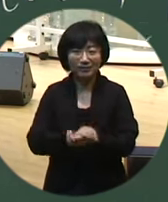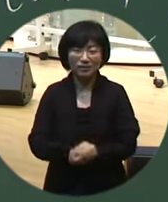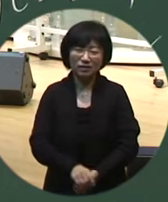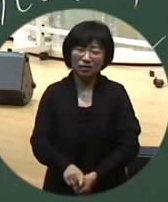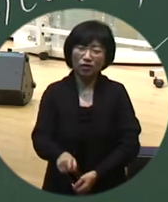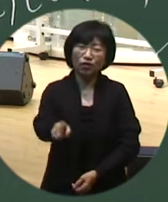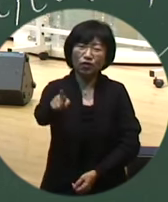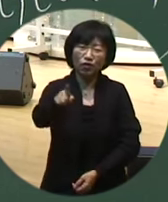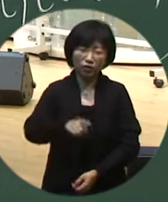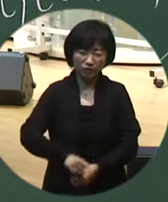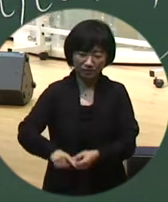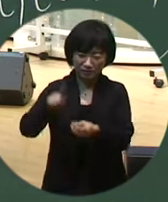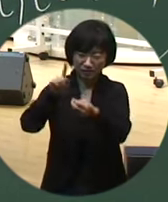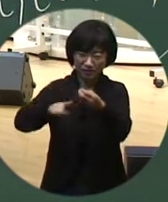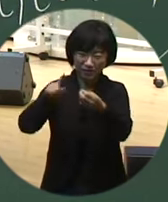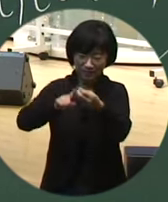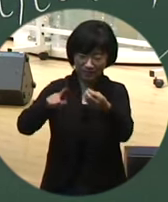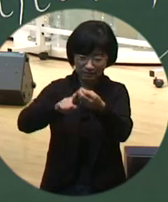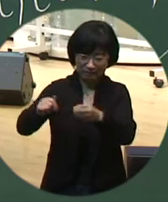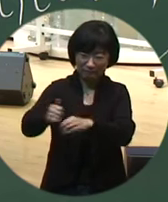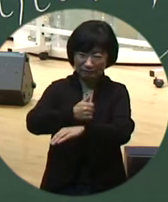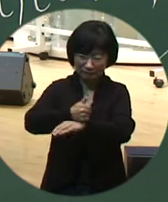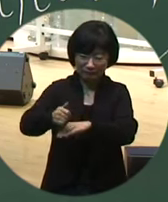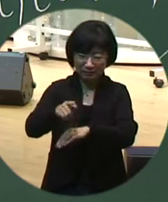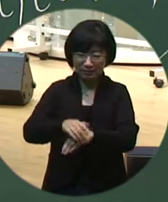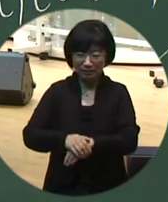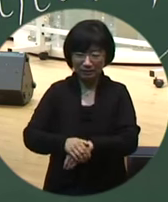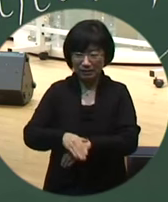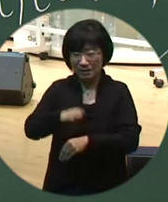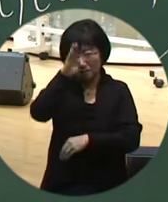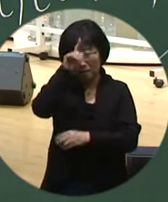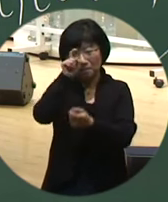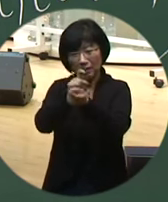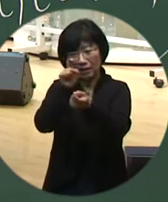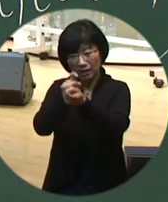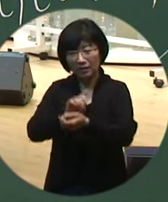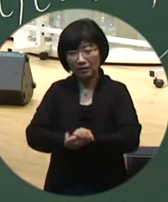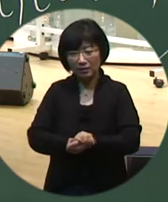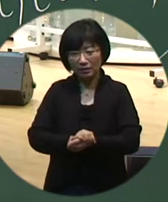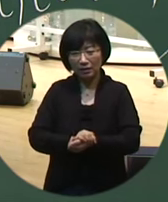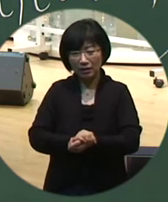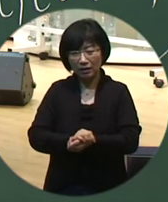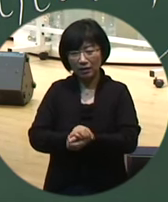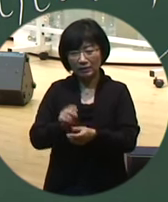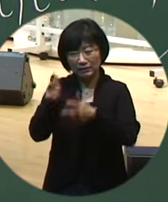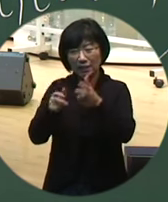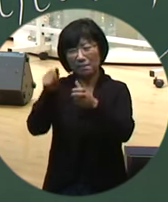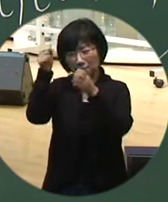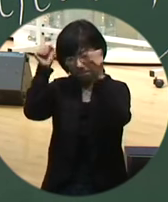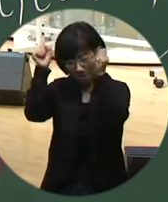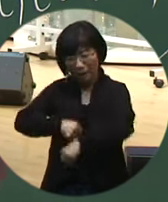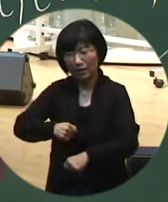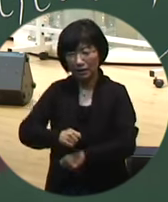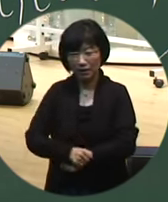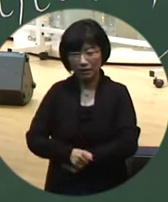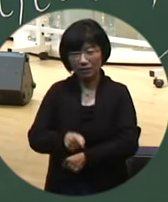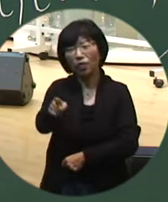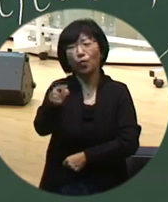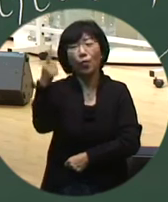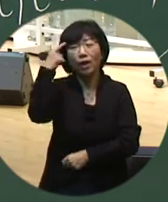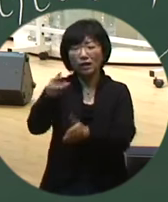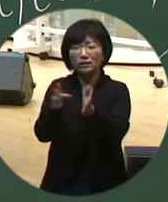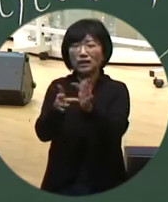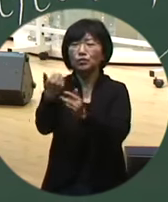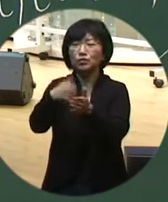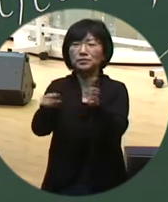불행하고 왜 이렇게 일이 안 되고 왜 그 병 들고 왜 그렇게 무너진지 아냐? 예수 안 믿어서 그렇다. 그래서 아 그랬구나. 내가 예수 안 믿어서 이